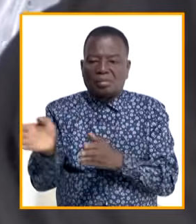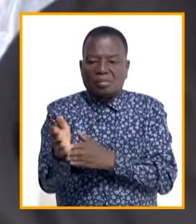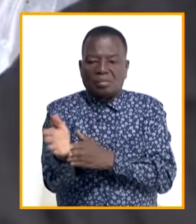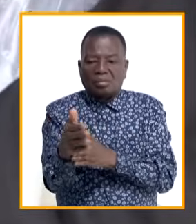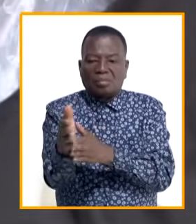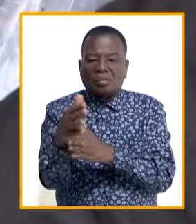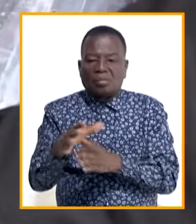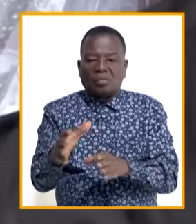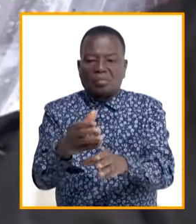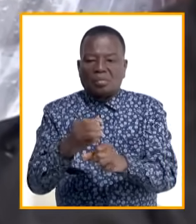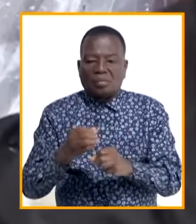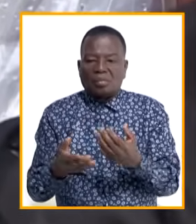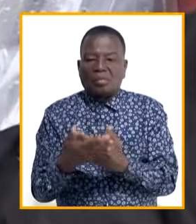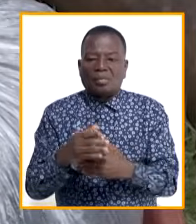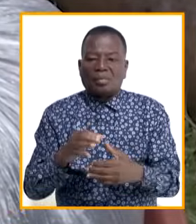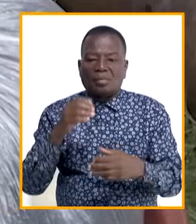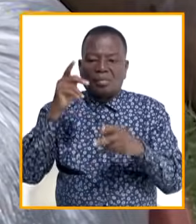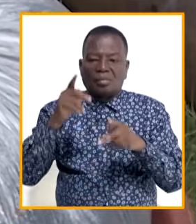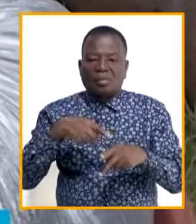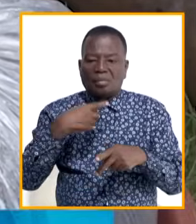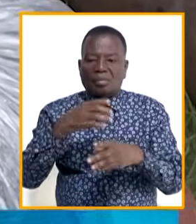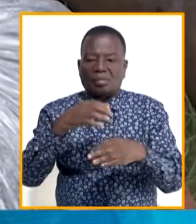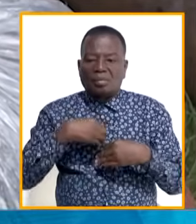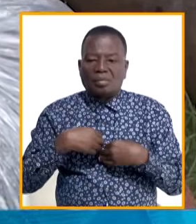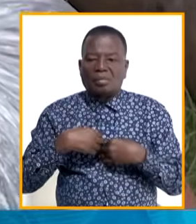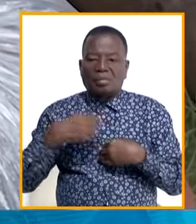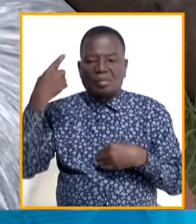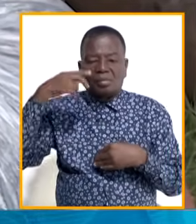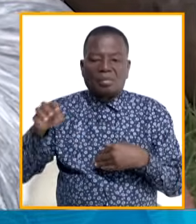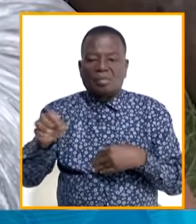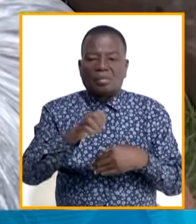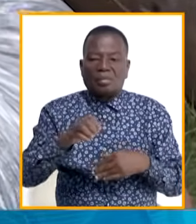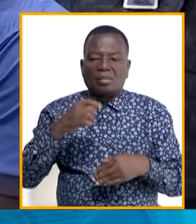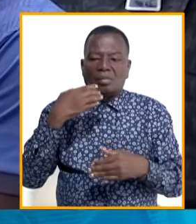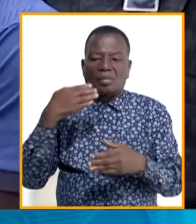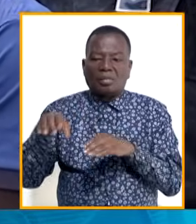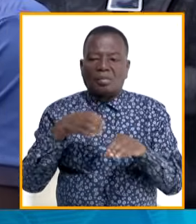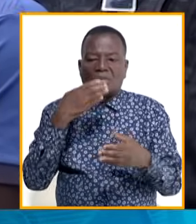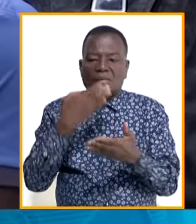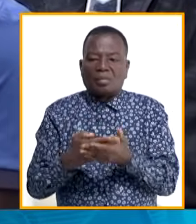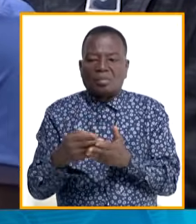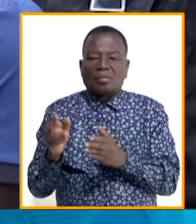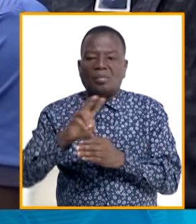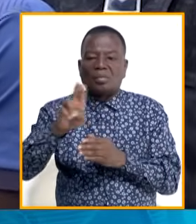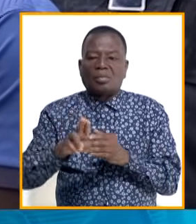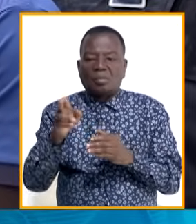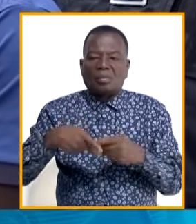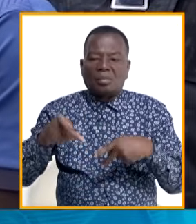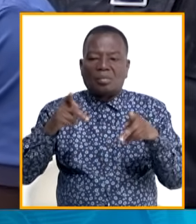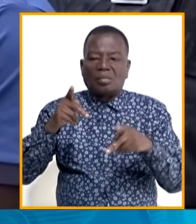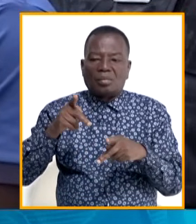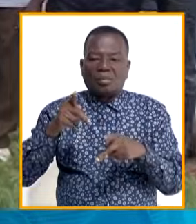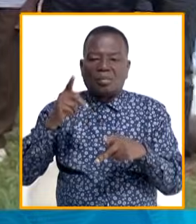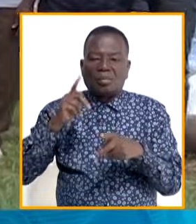ont été réceptionnés par les ayants droit. Il est question pour eux de faire bon usage de ces alevins afin de permettre à